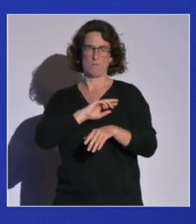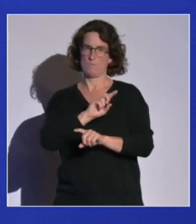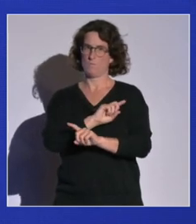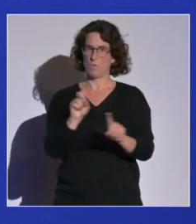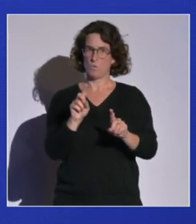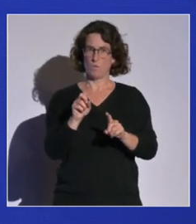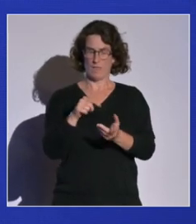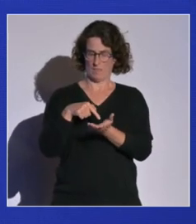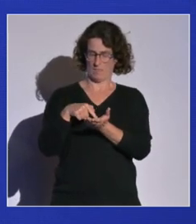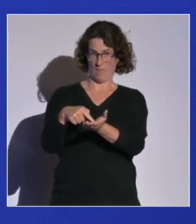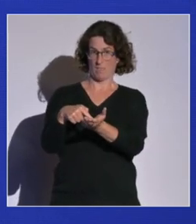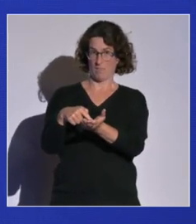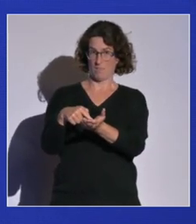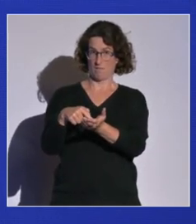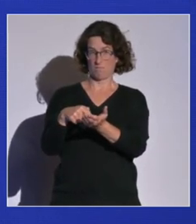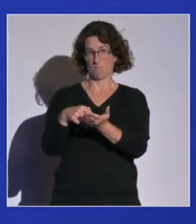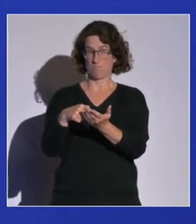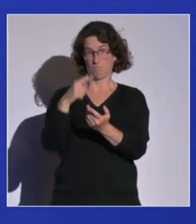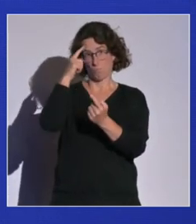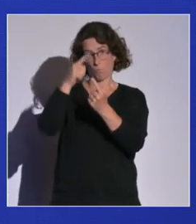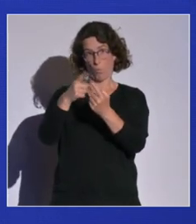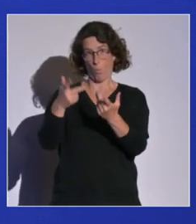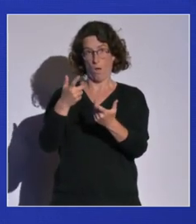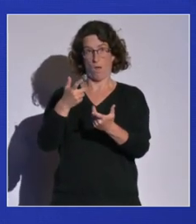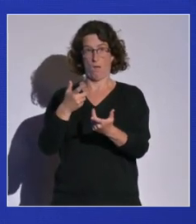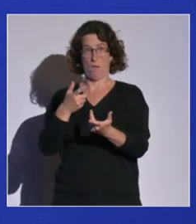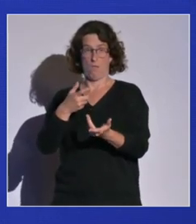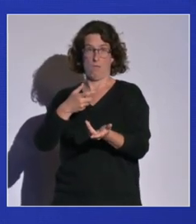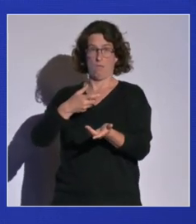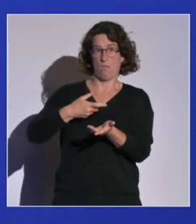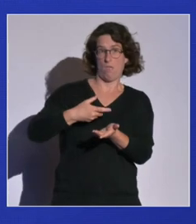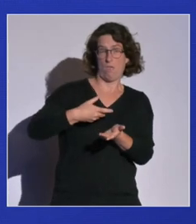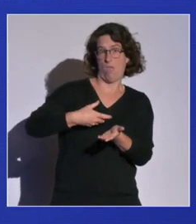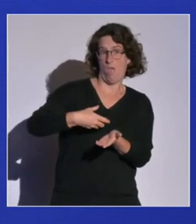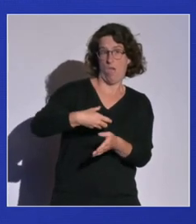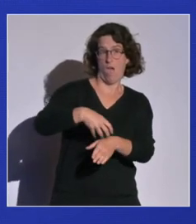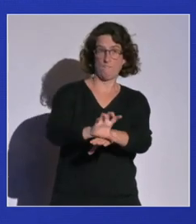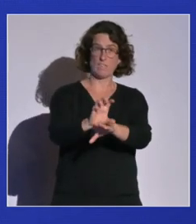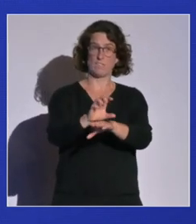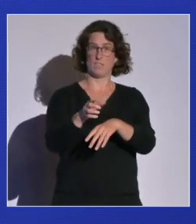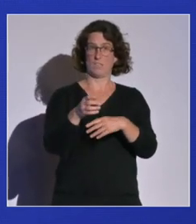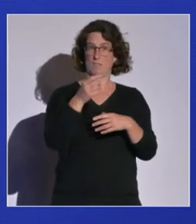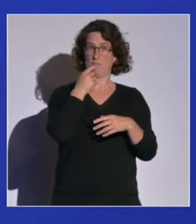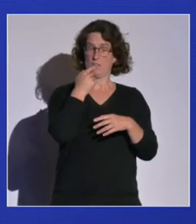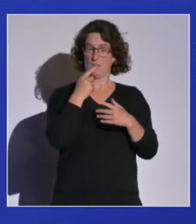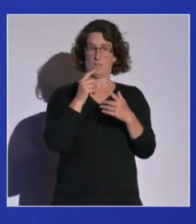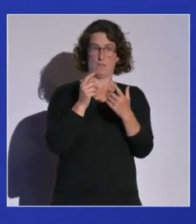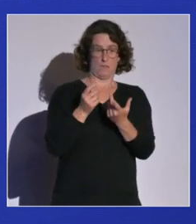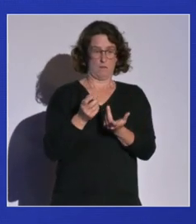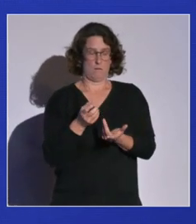pour investir, Thierry, pour créer des capacités nouvelles pour